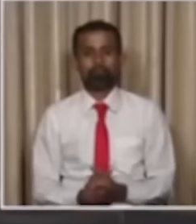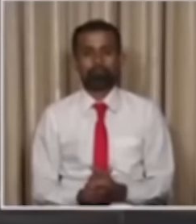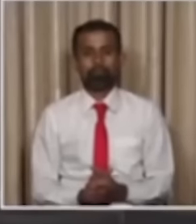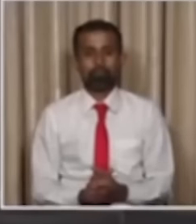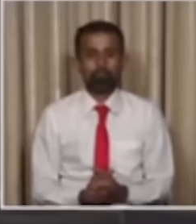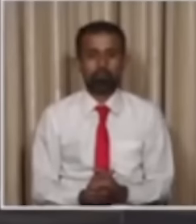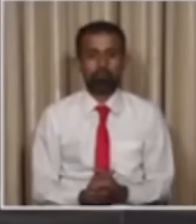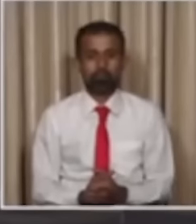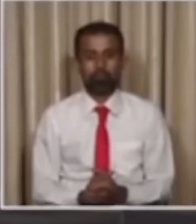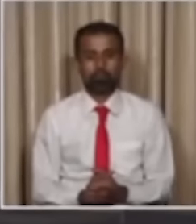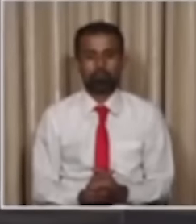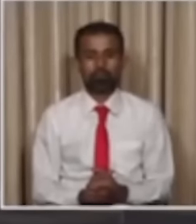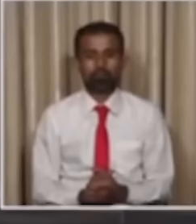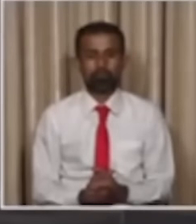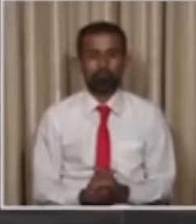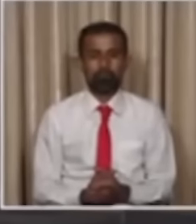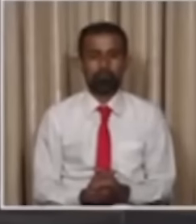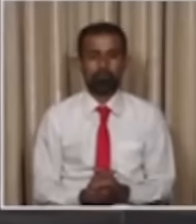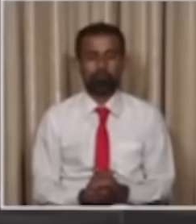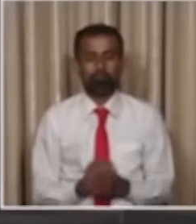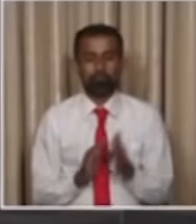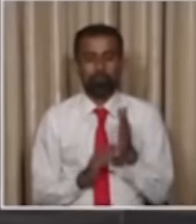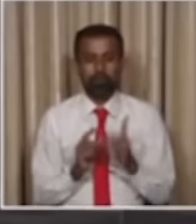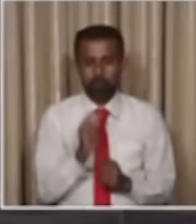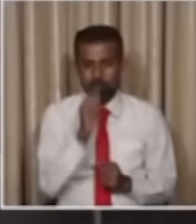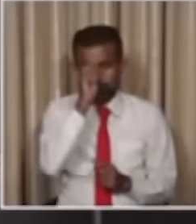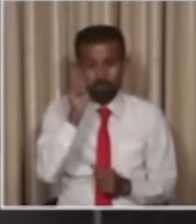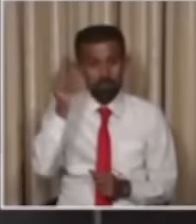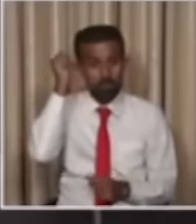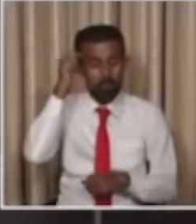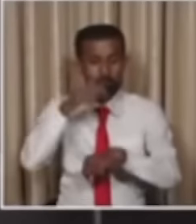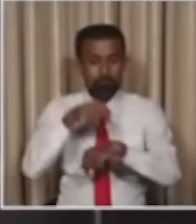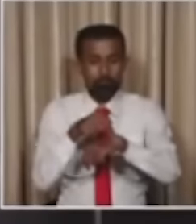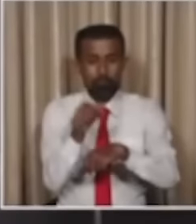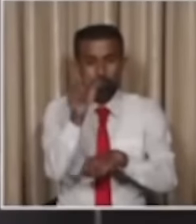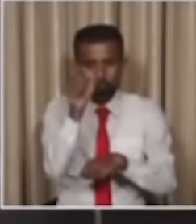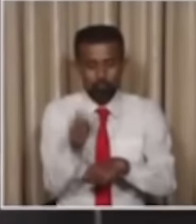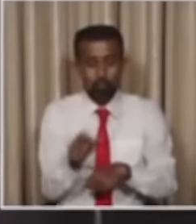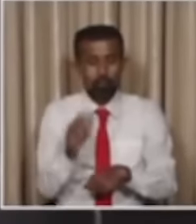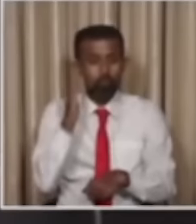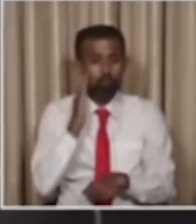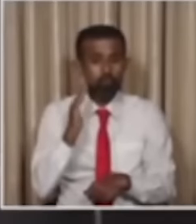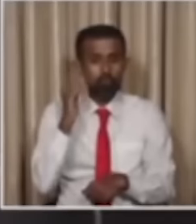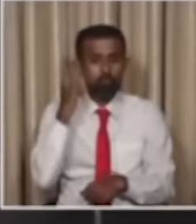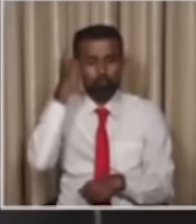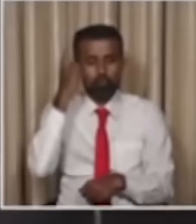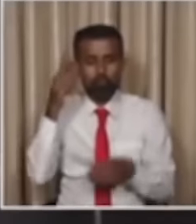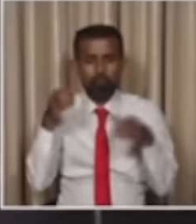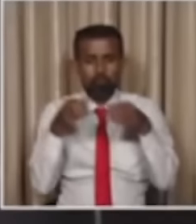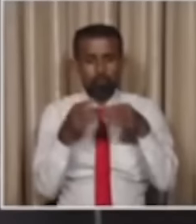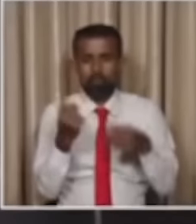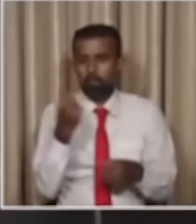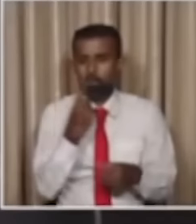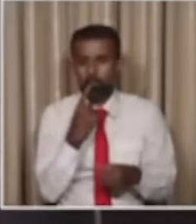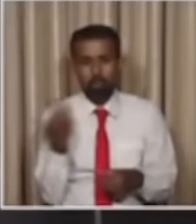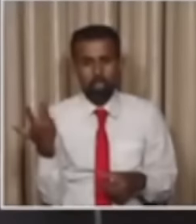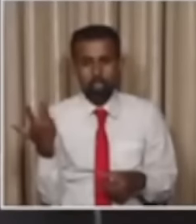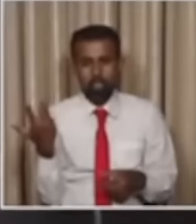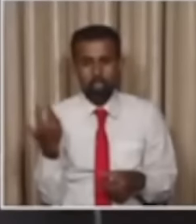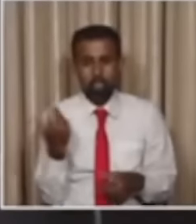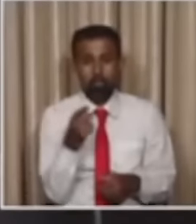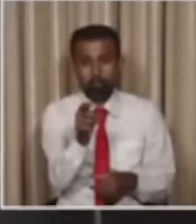තියෙන්නේ. පෙරමෙතුමා. ගරු ඇමෙතුමනි, ඒ වෙලාවේ ඔබතුමා විදේශ බුද්ධ්‍යංශ කියලා කිව්වේ නැහැ. ඔබතුමා